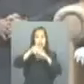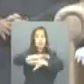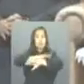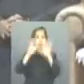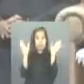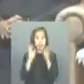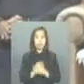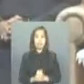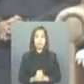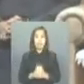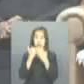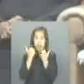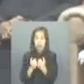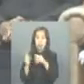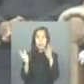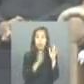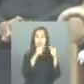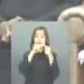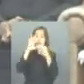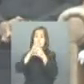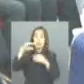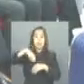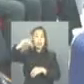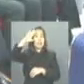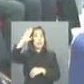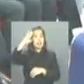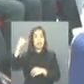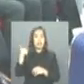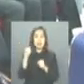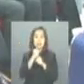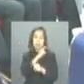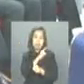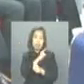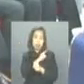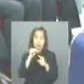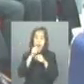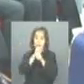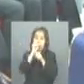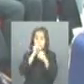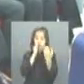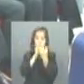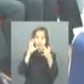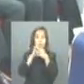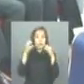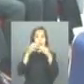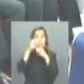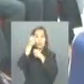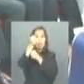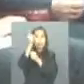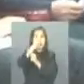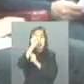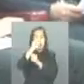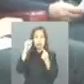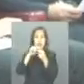ทางด้านกองพลที่1รักษาพระองค์ได้จัดเสวนาแนวทางการปฏิบัติต่อกลุ่มผู้ชุมนุมเพื่อนำไปขยายผลให้กำลังพล